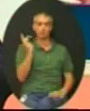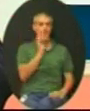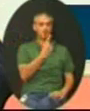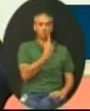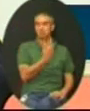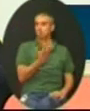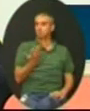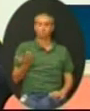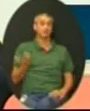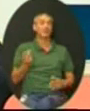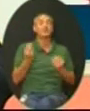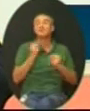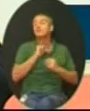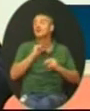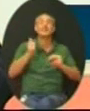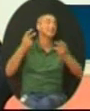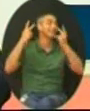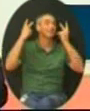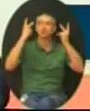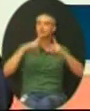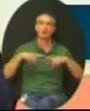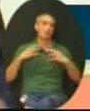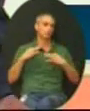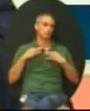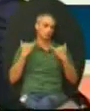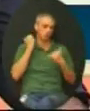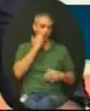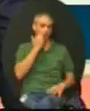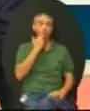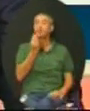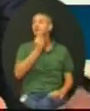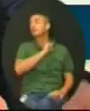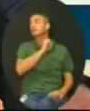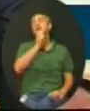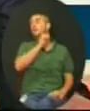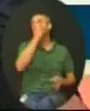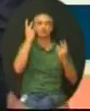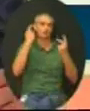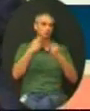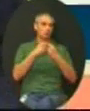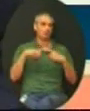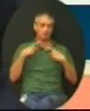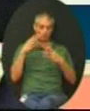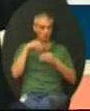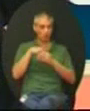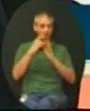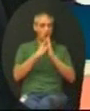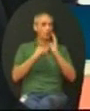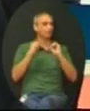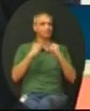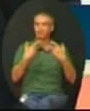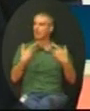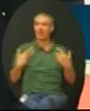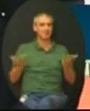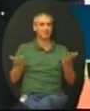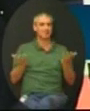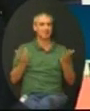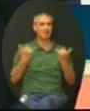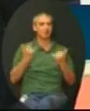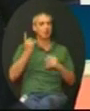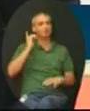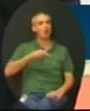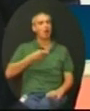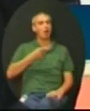2-1, בדברים הכי חיוניים לחיינו היומיומיים, בדברים הכי שנוגעים לחיינו, כולל אגב חוקי היסוד. אין לנו היום